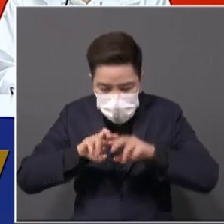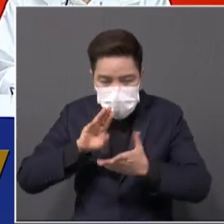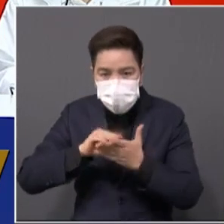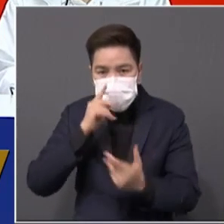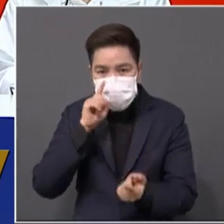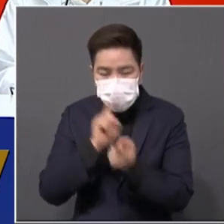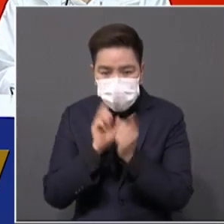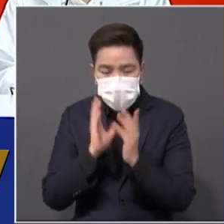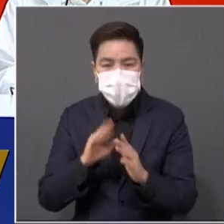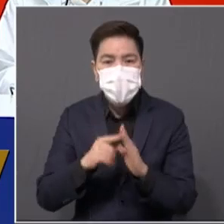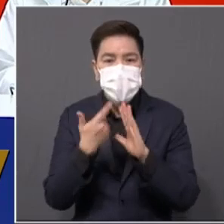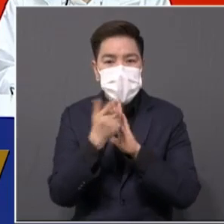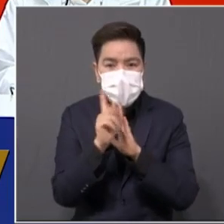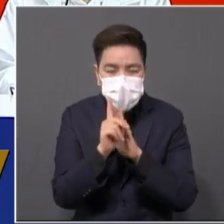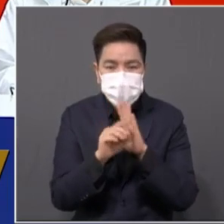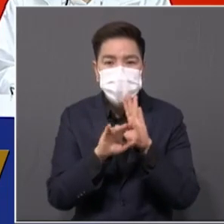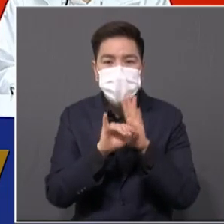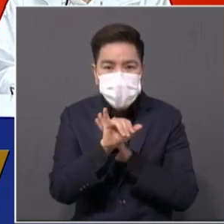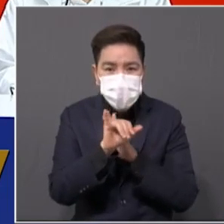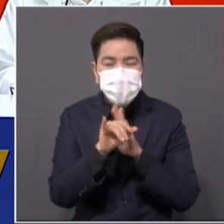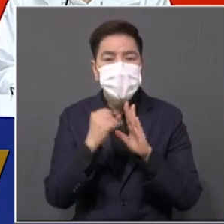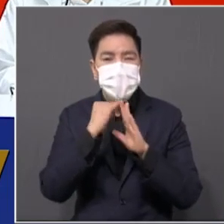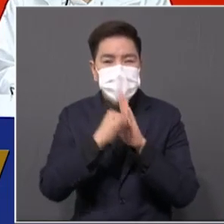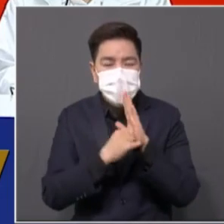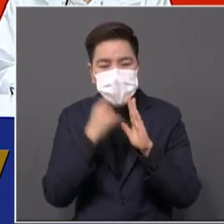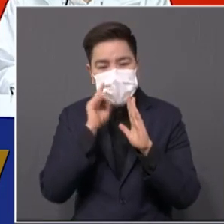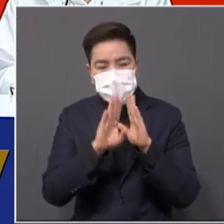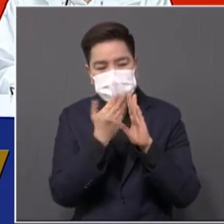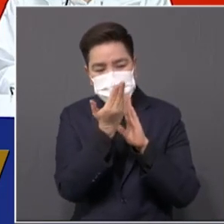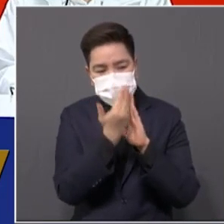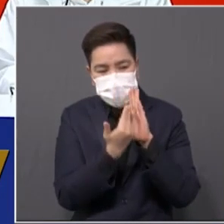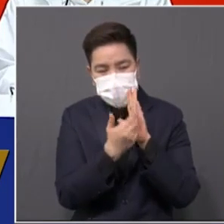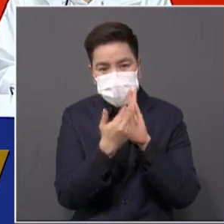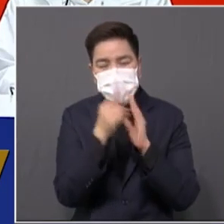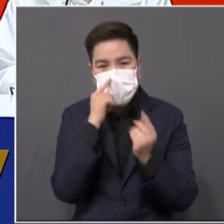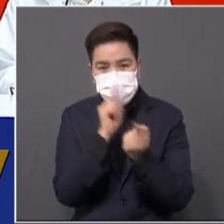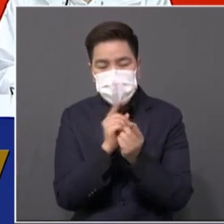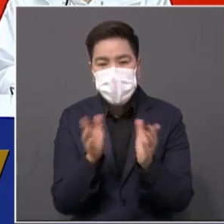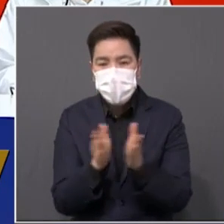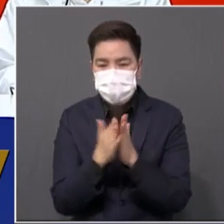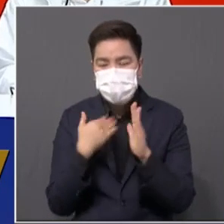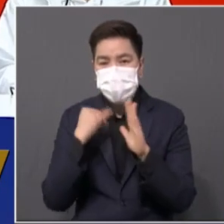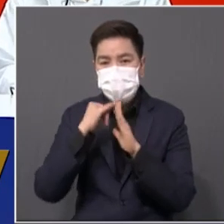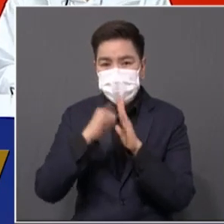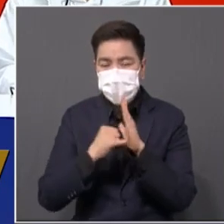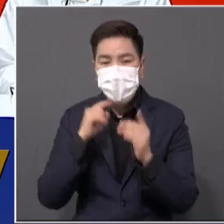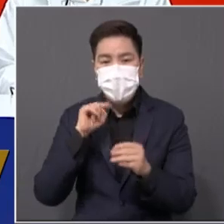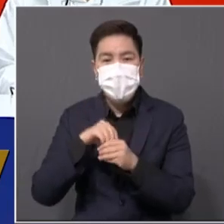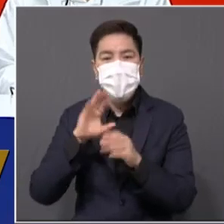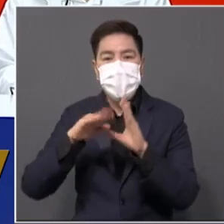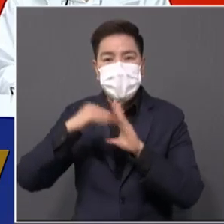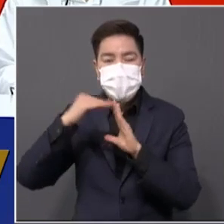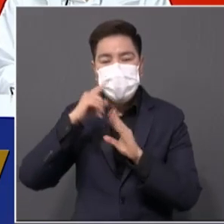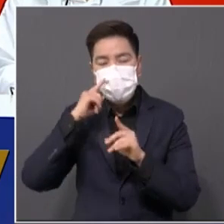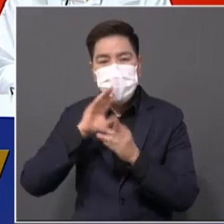แล้วก็มีประชาชนในขอนแก่นยโสธรรวมถึงจังหวัดอื่นๆในภาคตะวันออกเฉียงเหนือรวมถึงบางจังหวัดในพื้นที่ที่